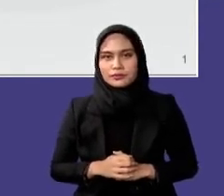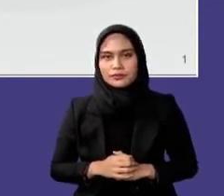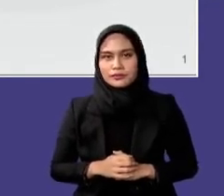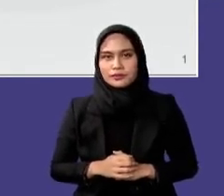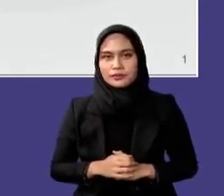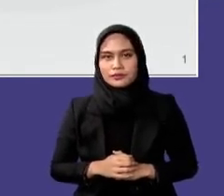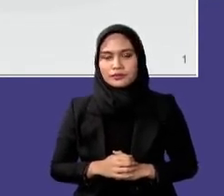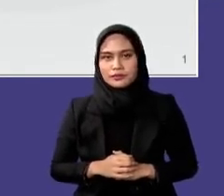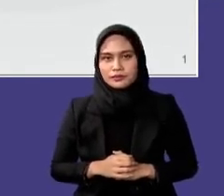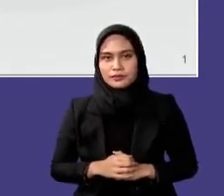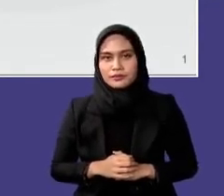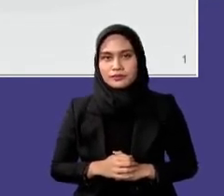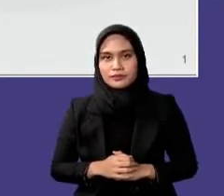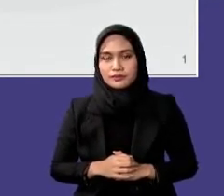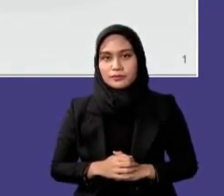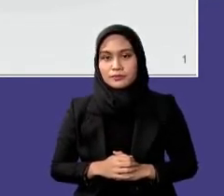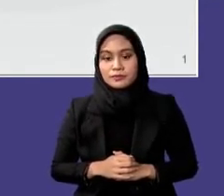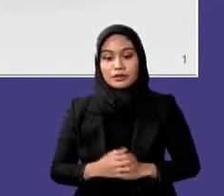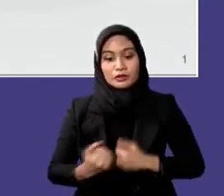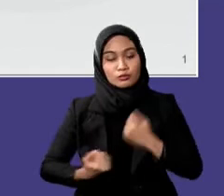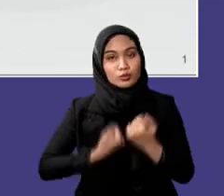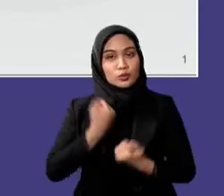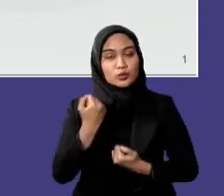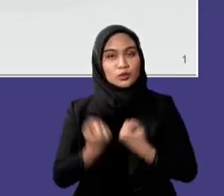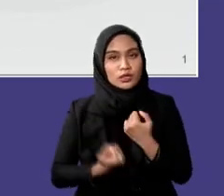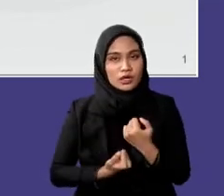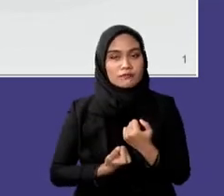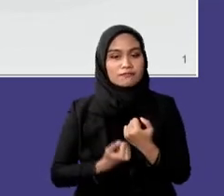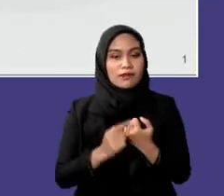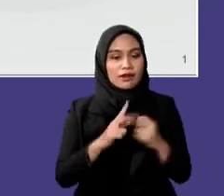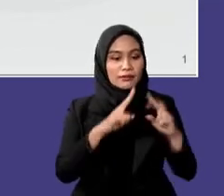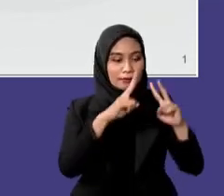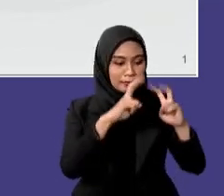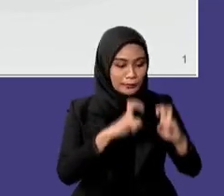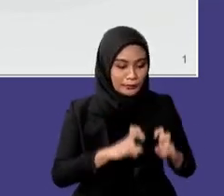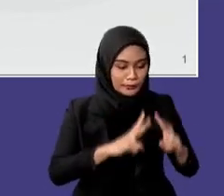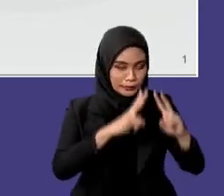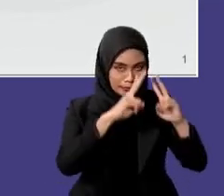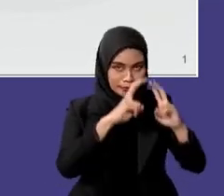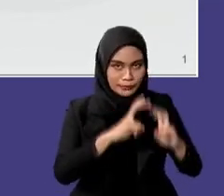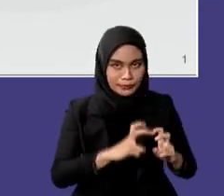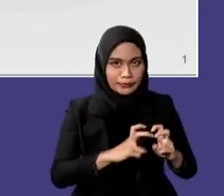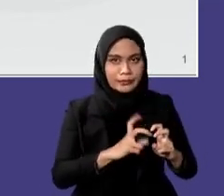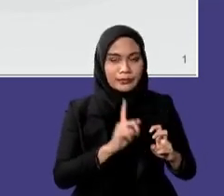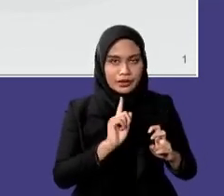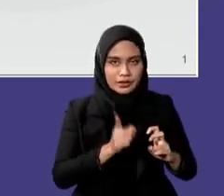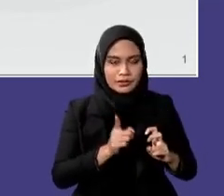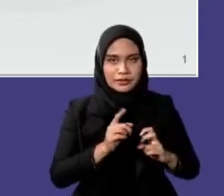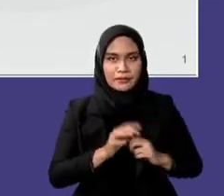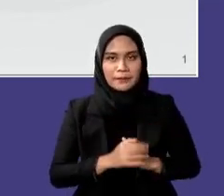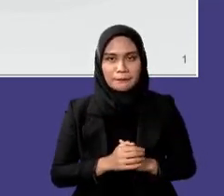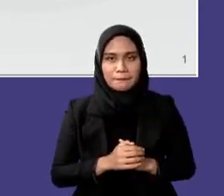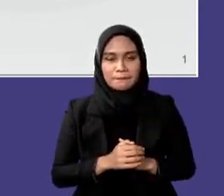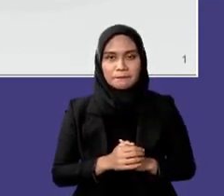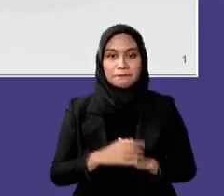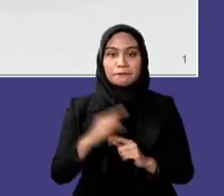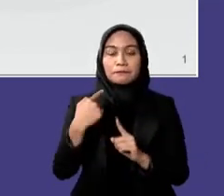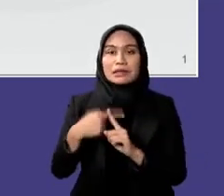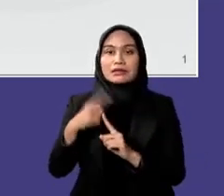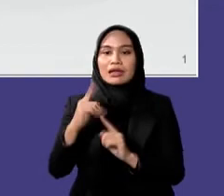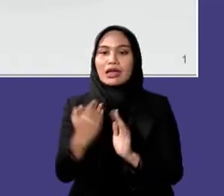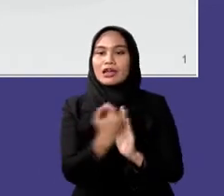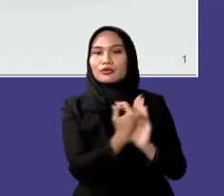Indonesia. Selain melakukan upaya dengan pendekatan ilmiah, pemerintah pun tanggap melalui